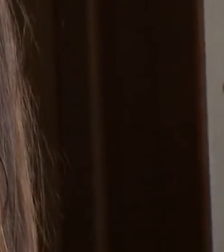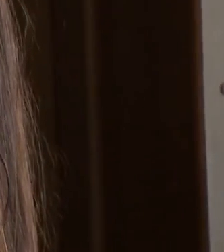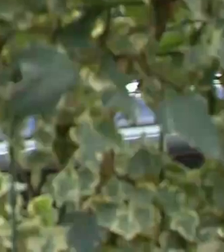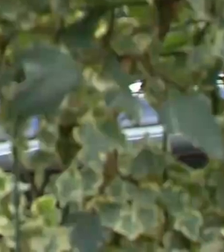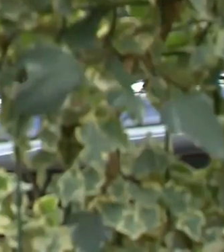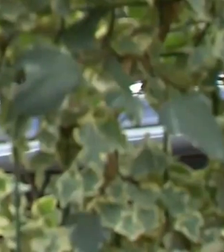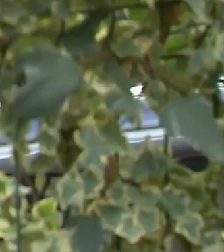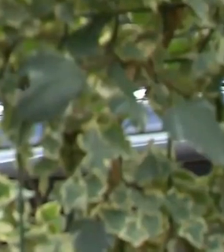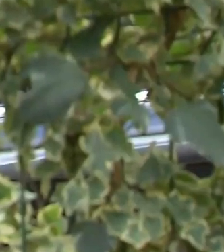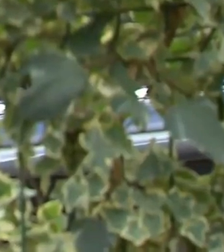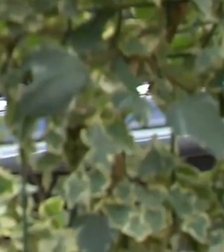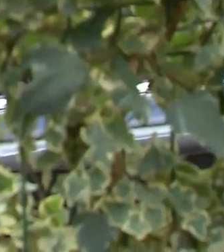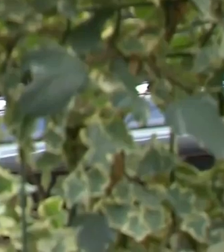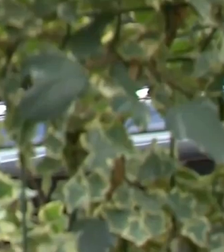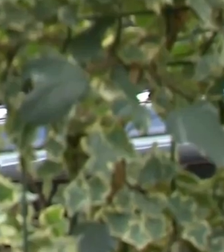üzerinden bir daha baktı geriye.